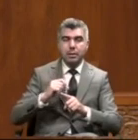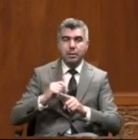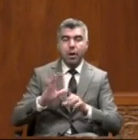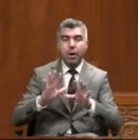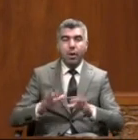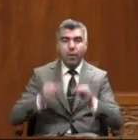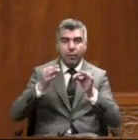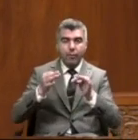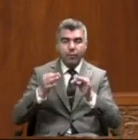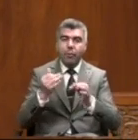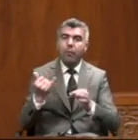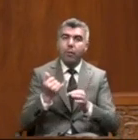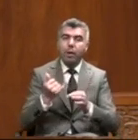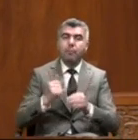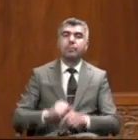سيمكننا